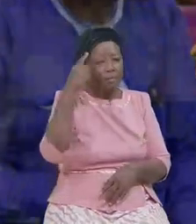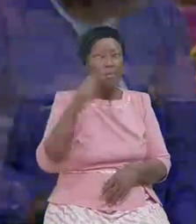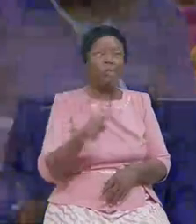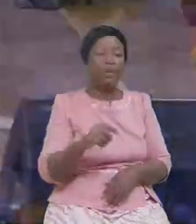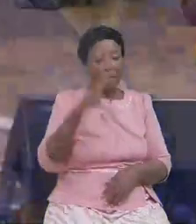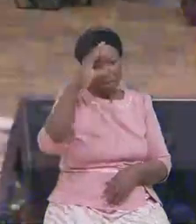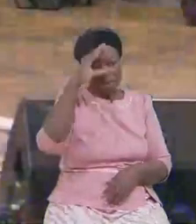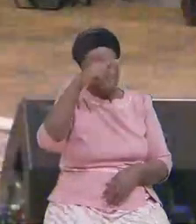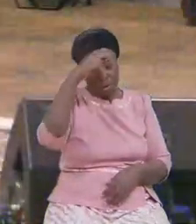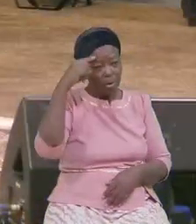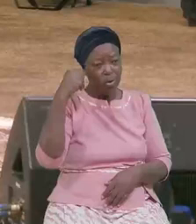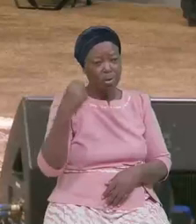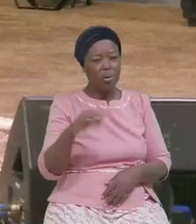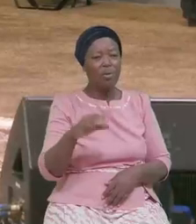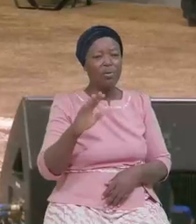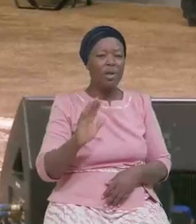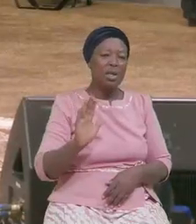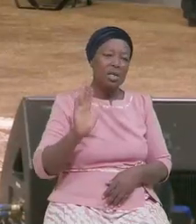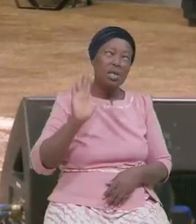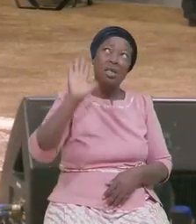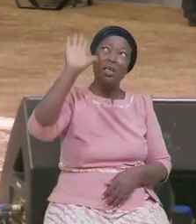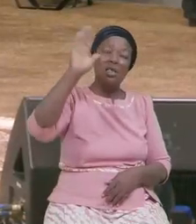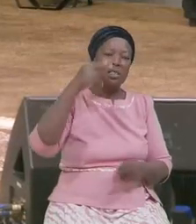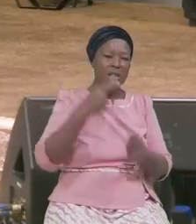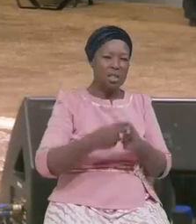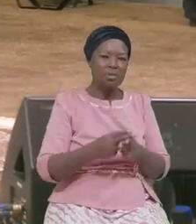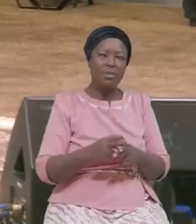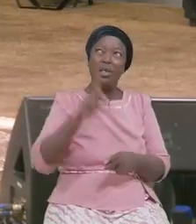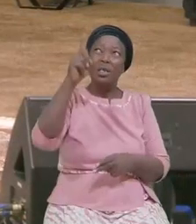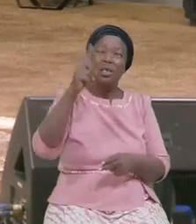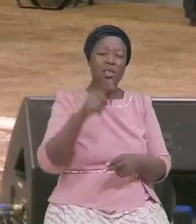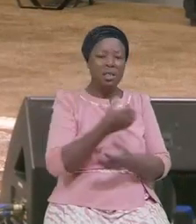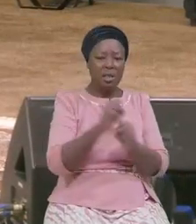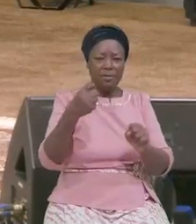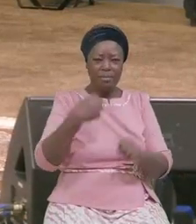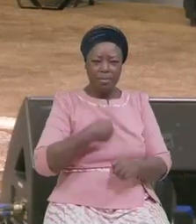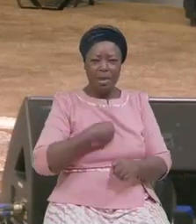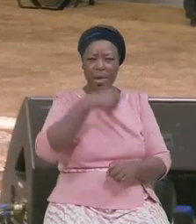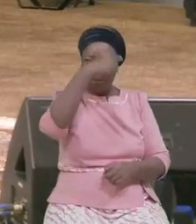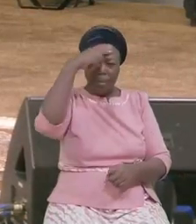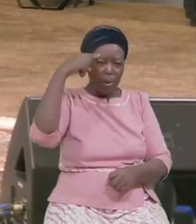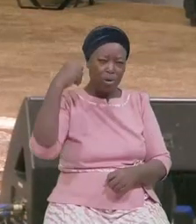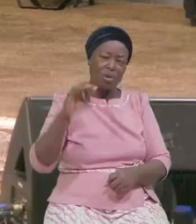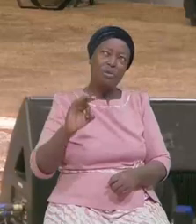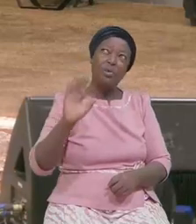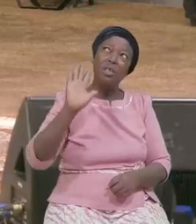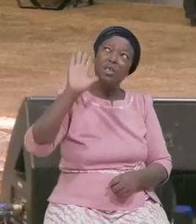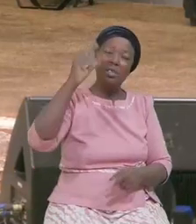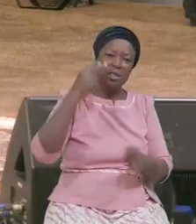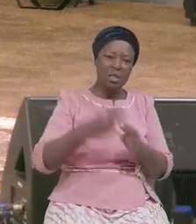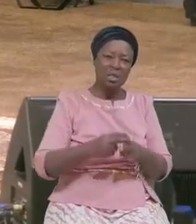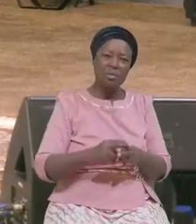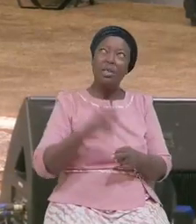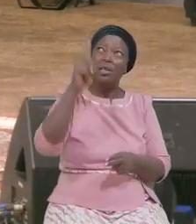nom. Il sauve, il m'a sauvé à cause de son nom. Il pensait à lui-même,